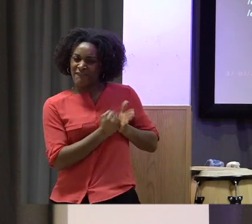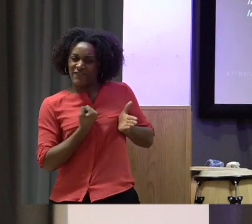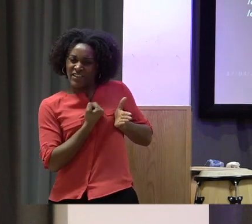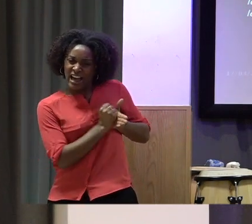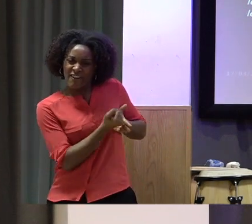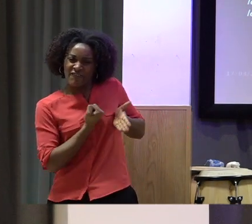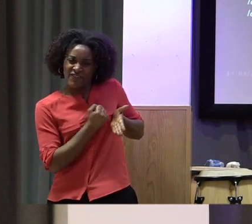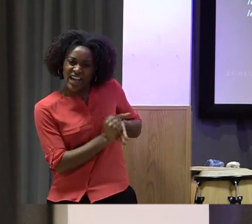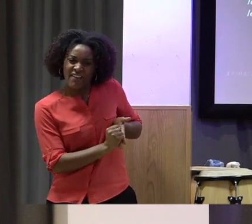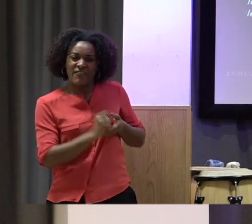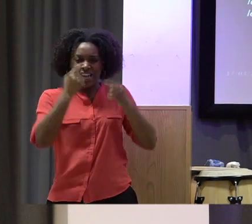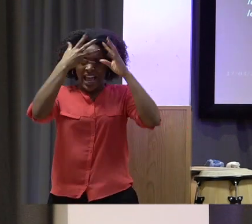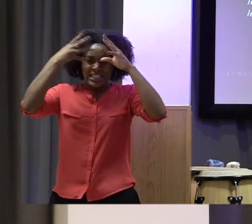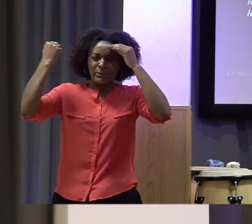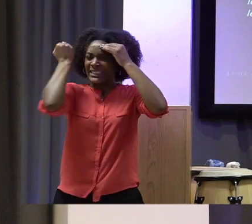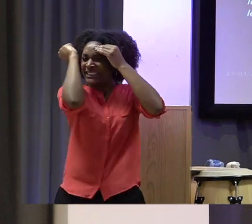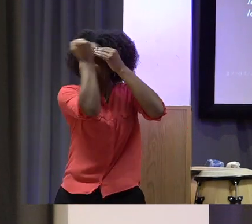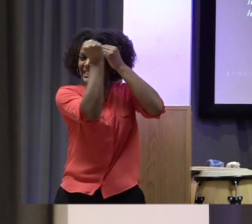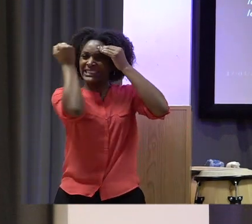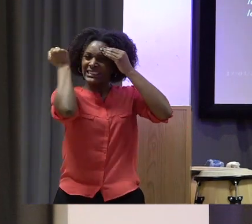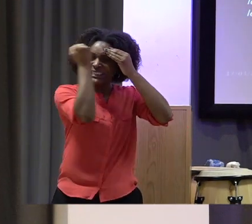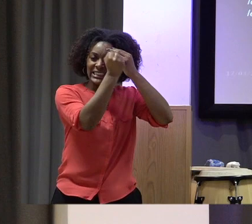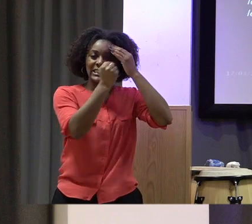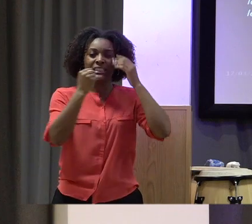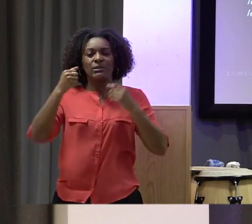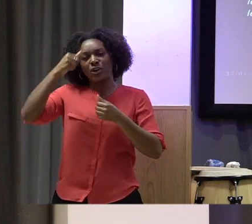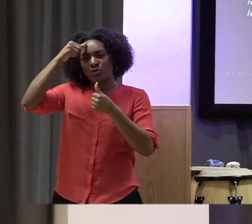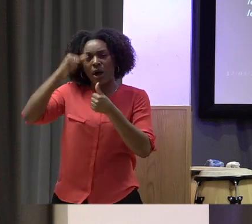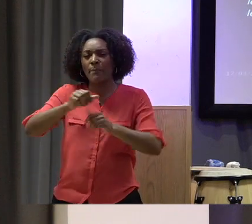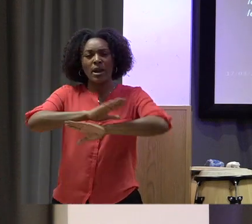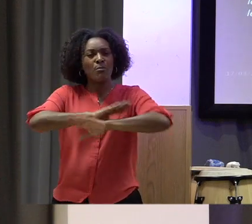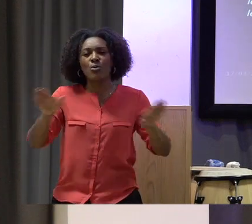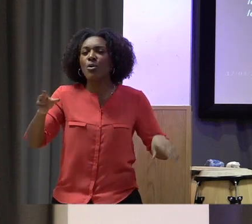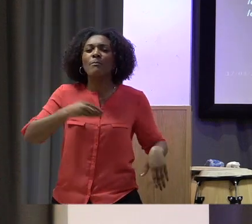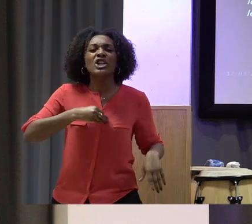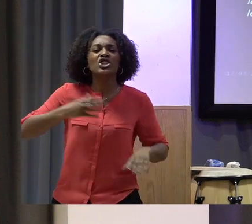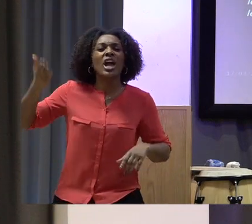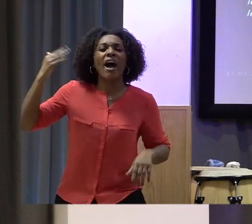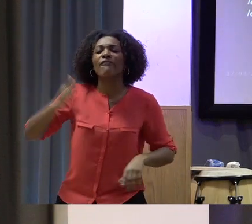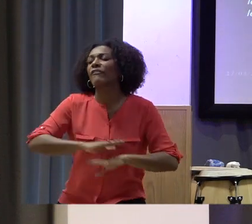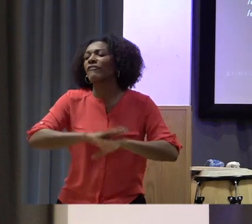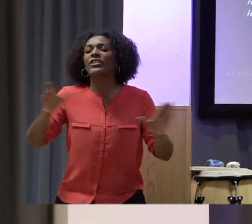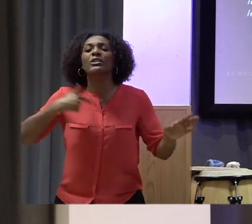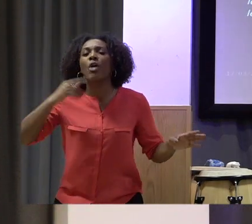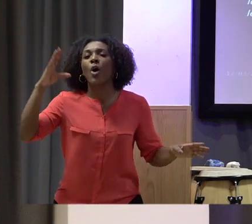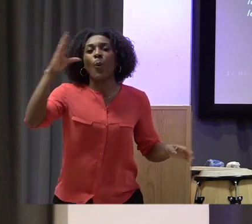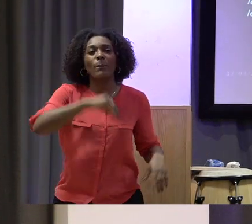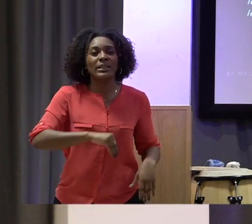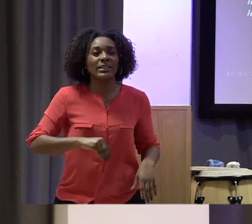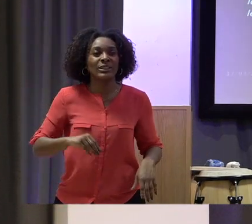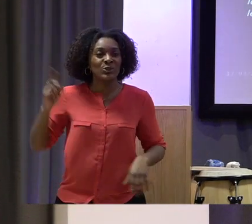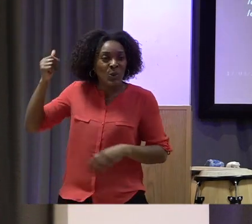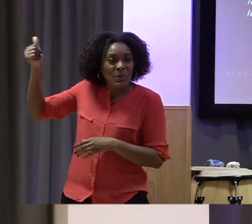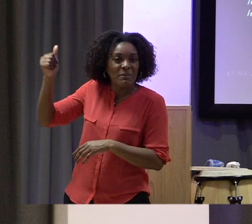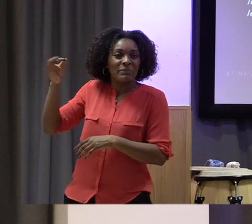Et je les écrirai dans leur esprit. Il ajoute, et je ne me souviendrai plus de leurs péchés ni de leurs